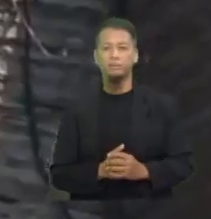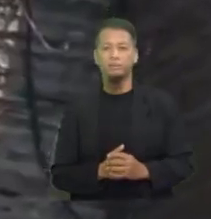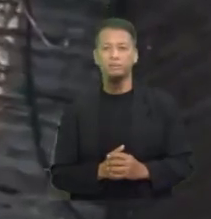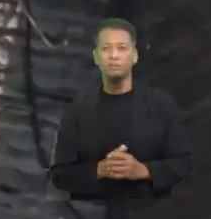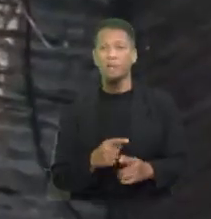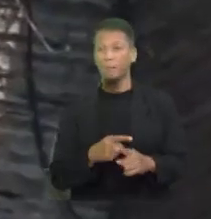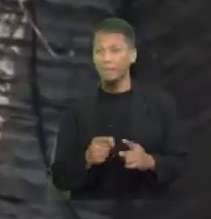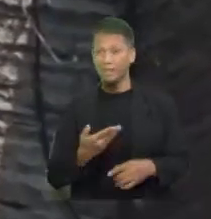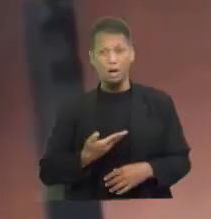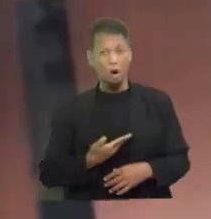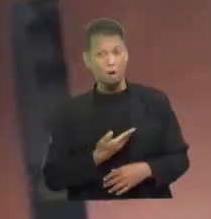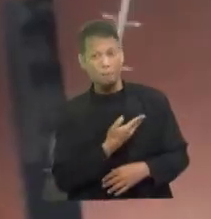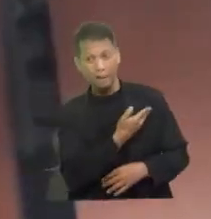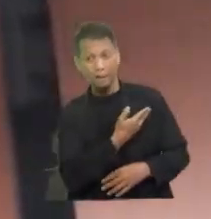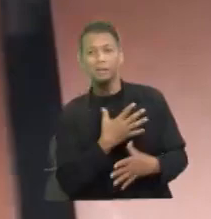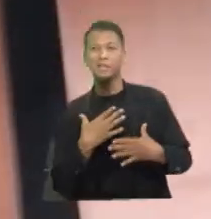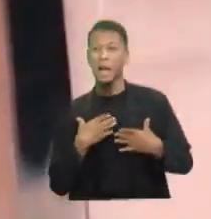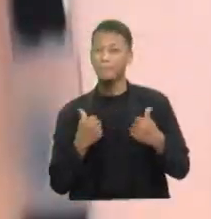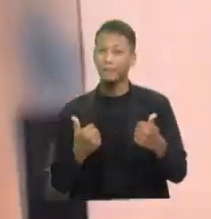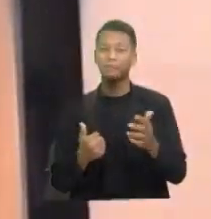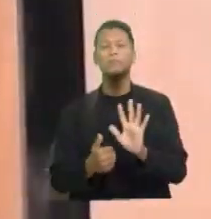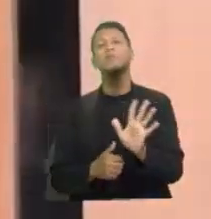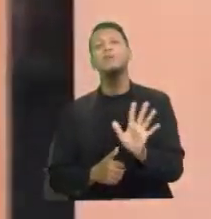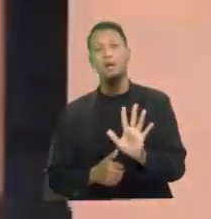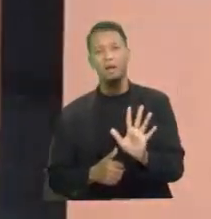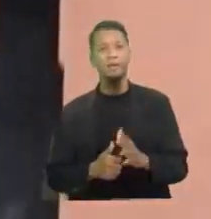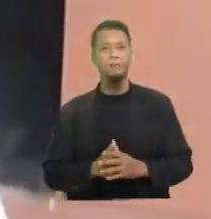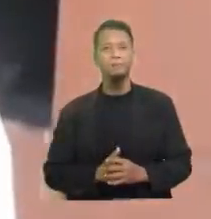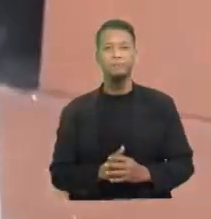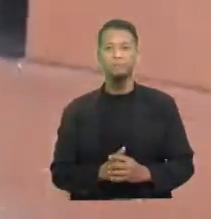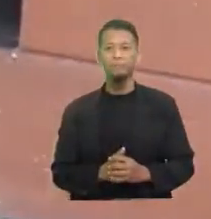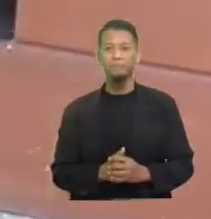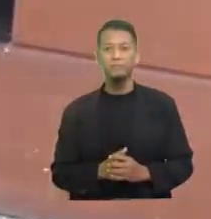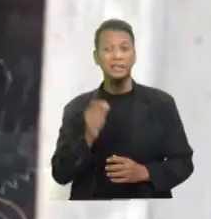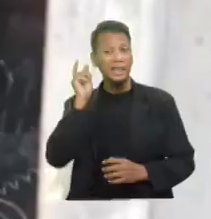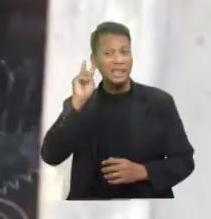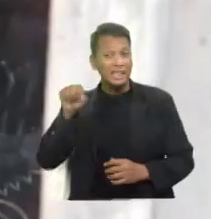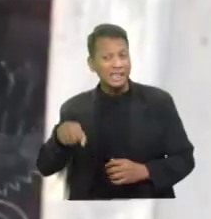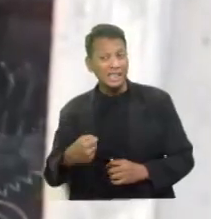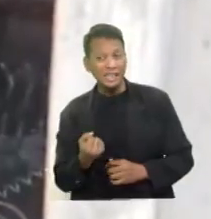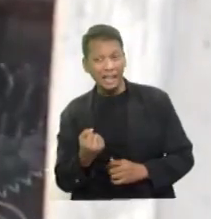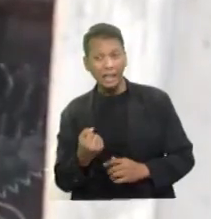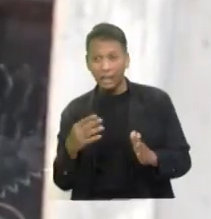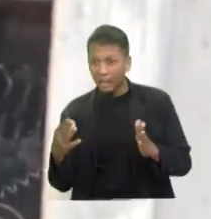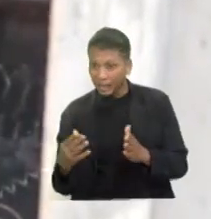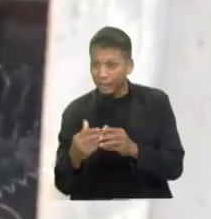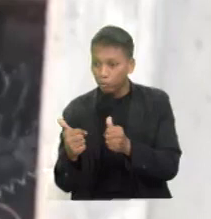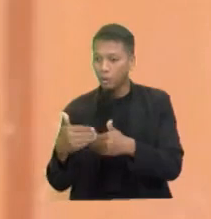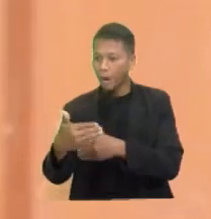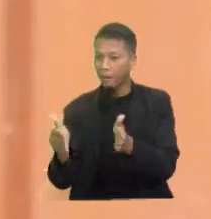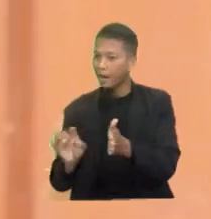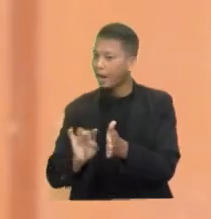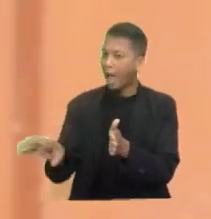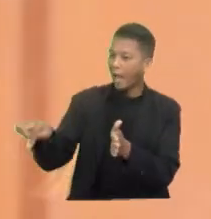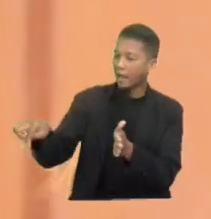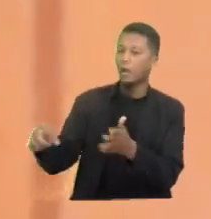korban tidak berhasil diselamatkan. Sementara istri korban ditemukan di kamar lainnya juga menderita luka